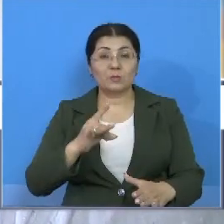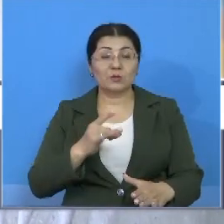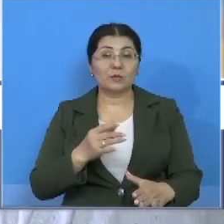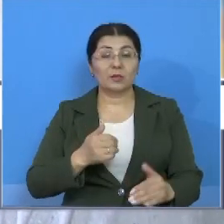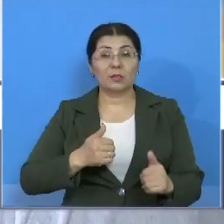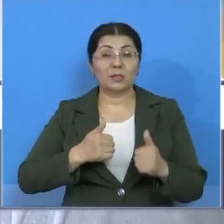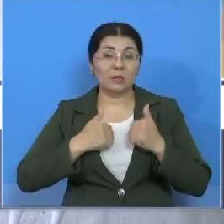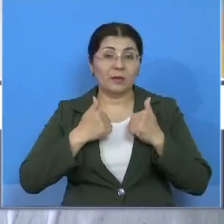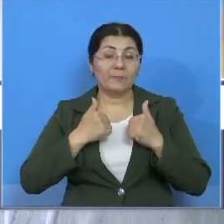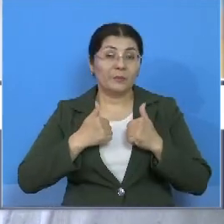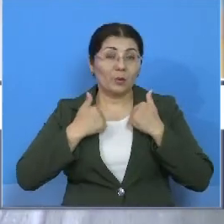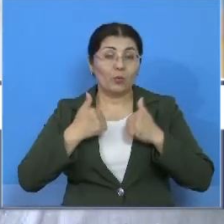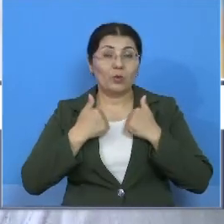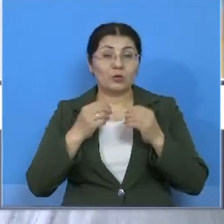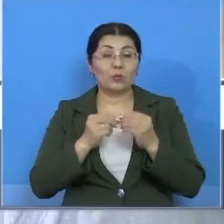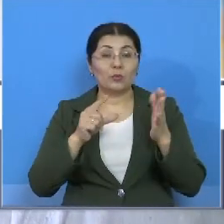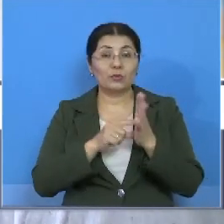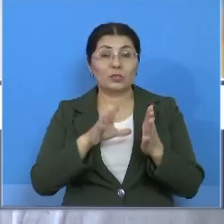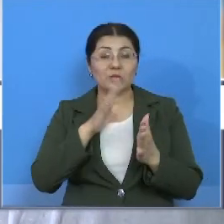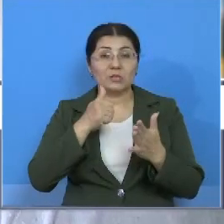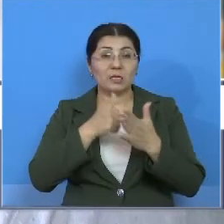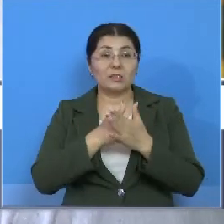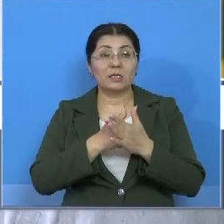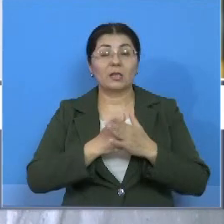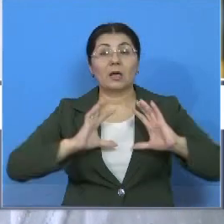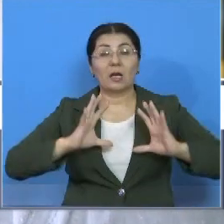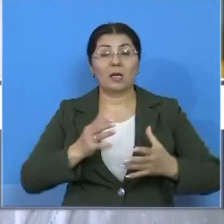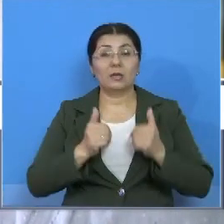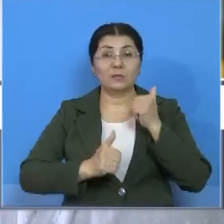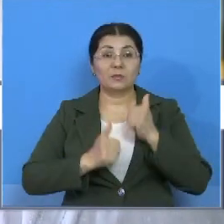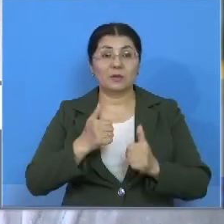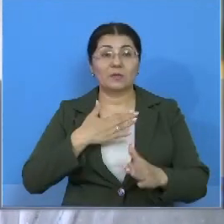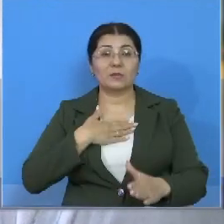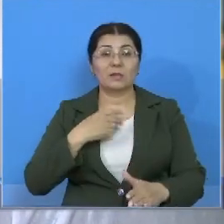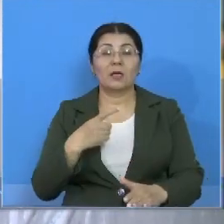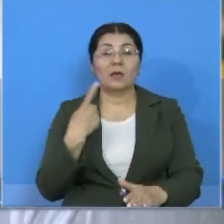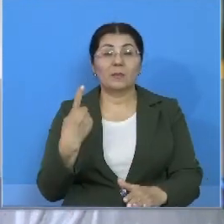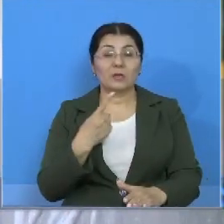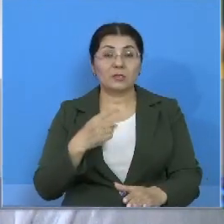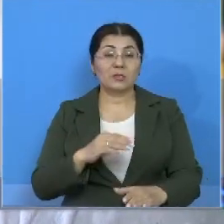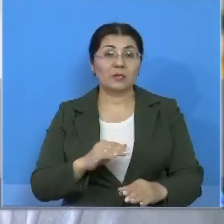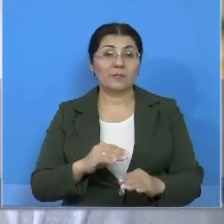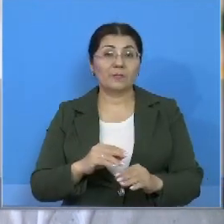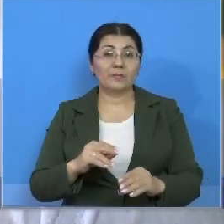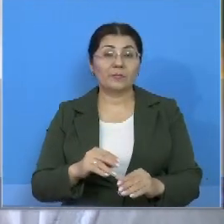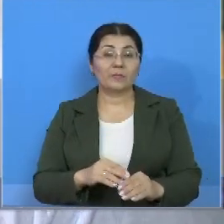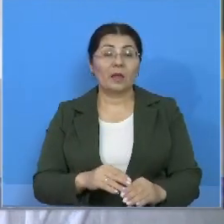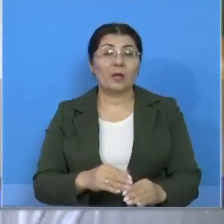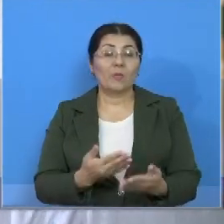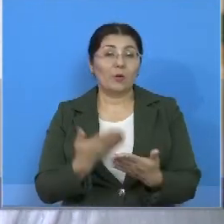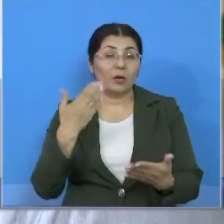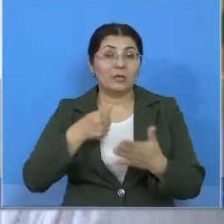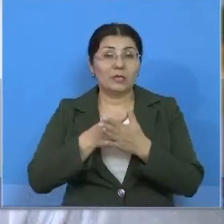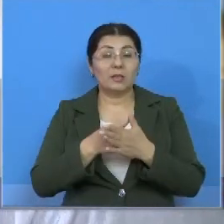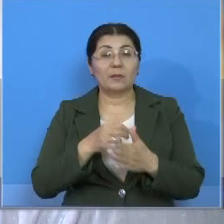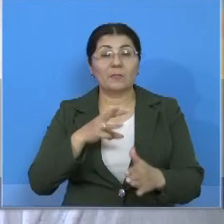үшін. Бұл жалпы 17 жасқа дейінгі әлем чемпионатында біздің алғашқы оқушымыз емес. Бұған дейін Мейрамбек Айнағұлов